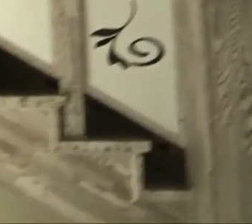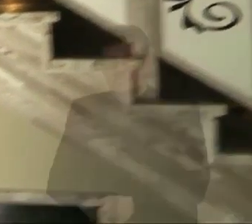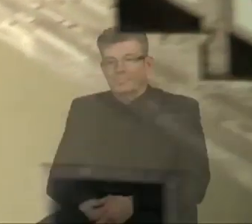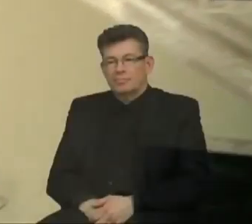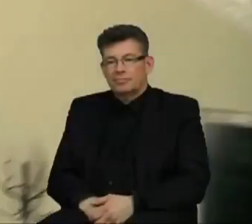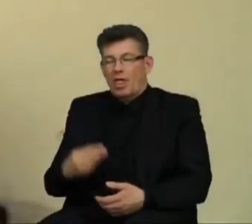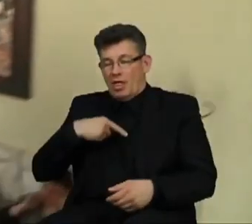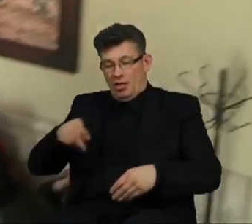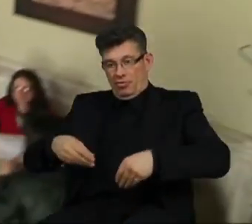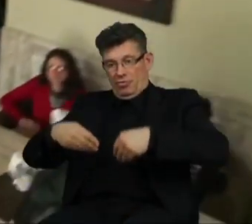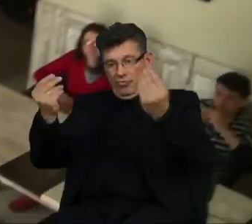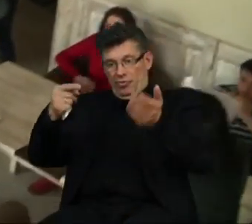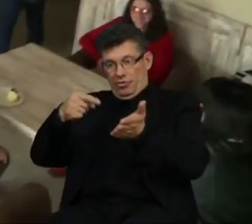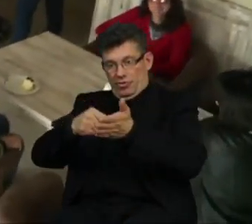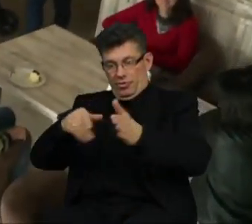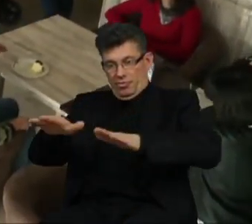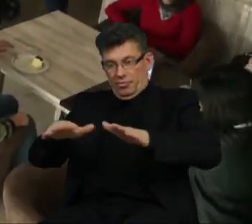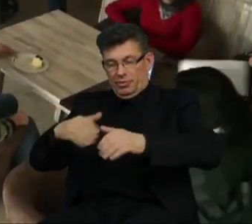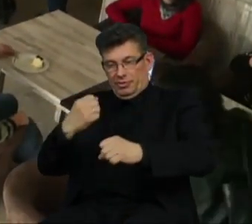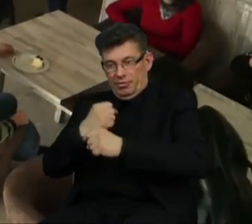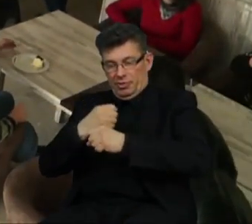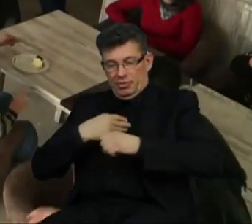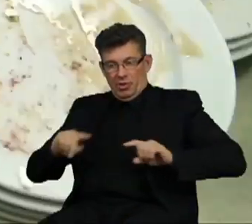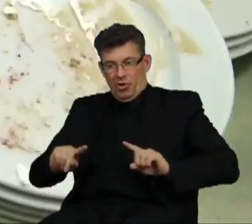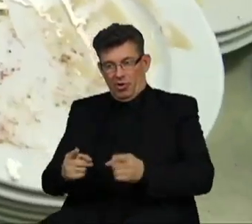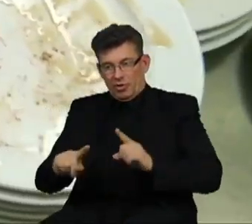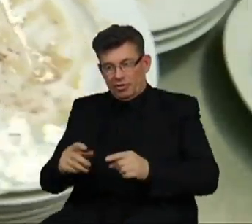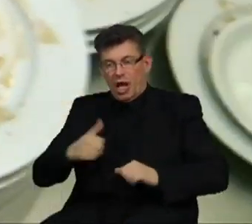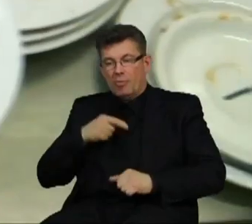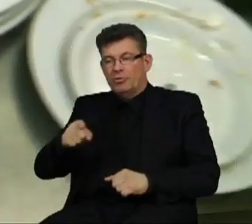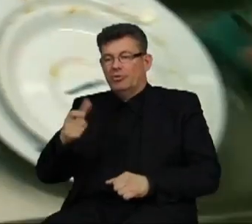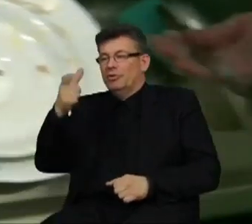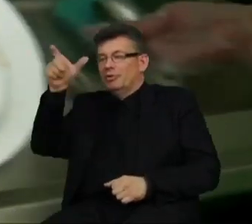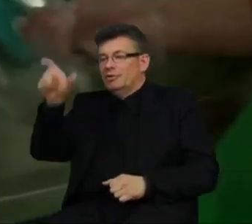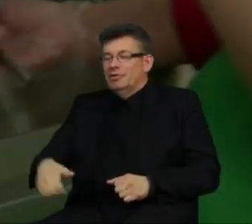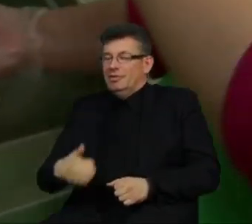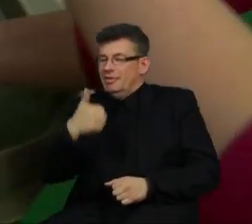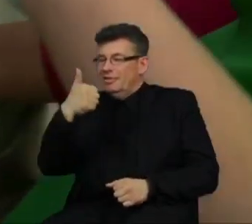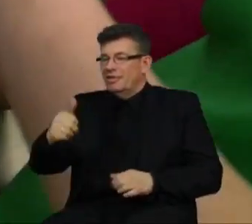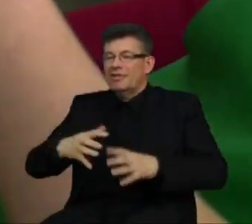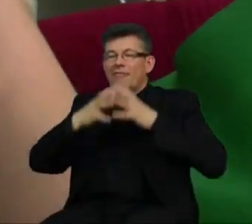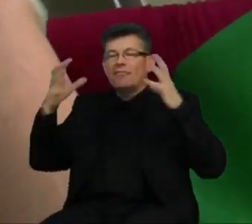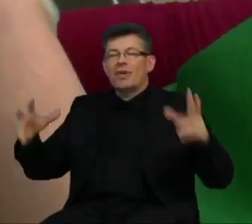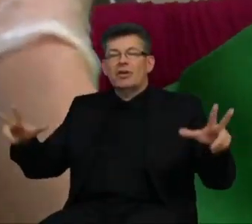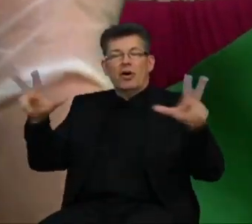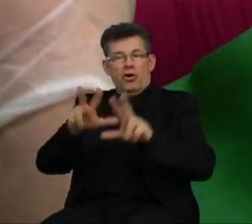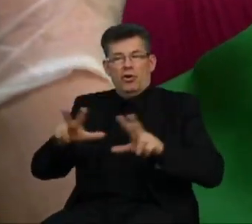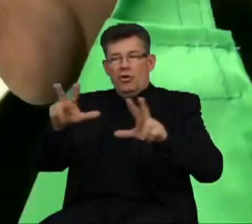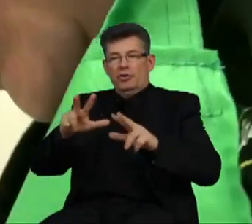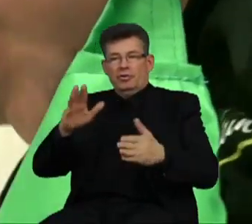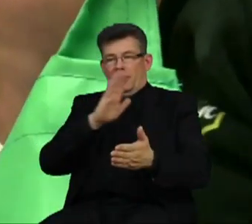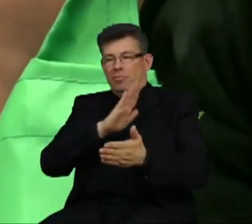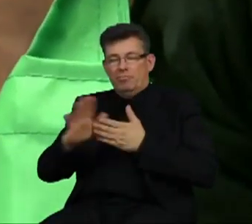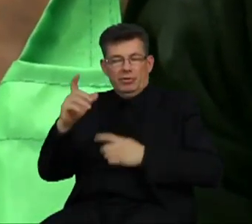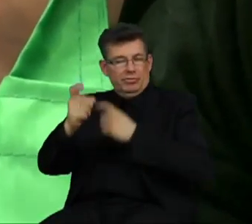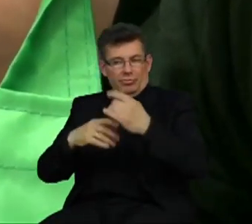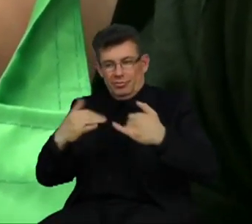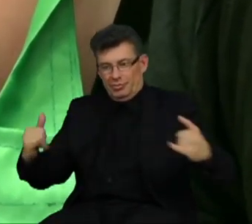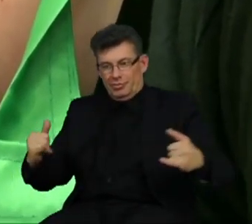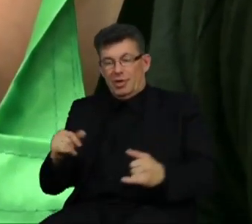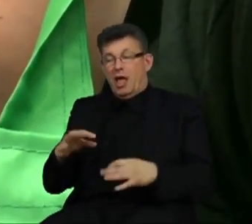Ja tworząc to miejsce pracy, tak organizuję, żeby to była jedna wielka rodzina. Pracownicy muszą się rozumieć bez słów. Z panią